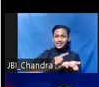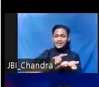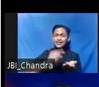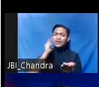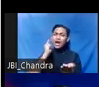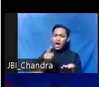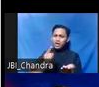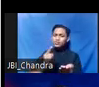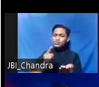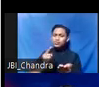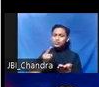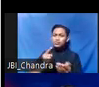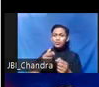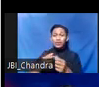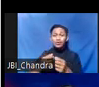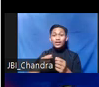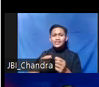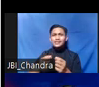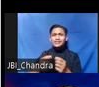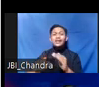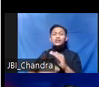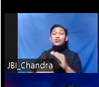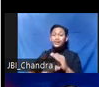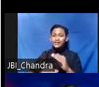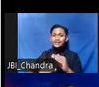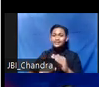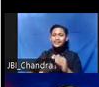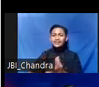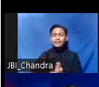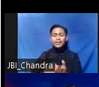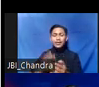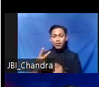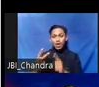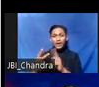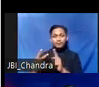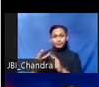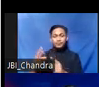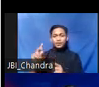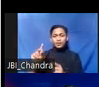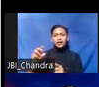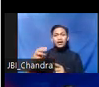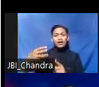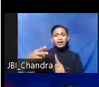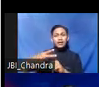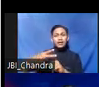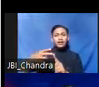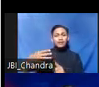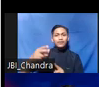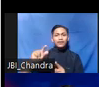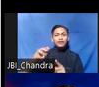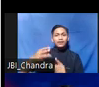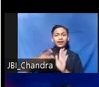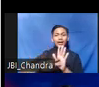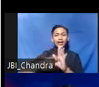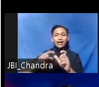atau plagiat ya yang kedua referensi jadi referensi merupakan daftar referensi sesuai daftar lengkap koleksi